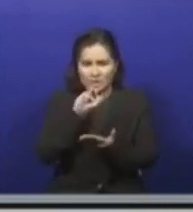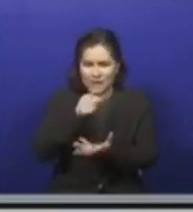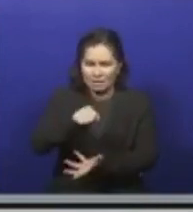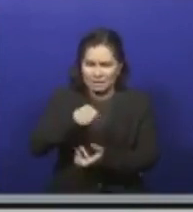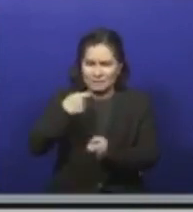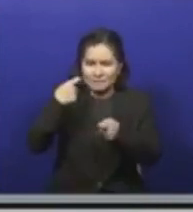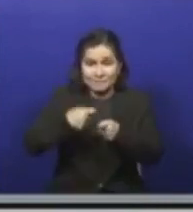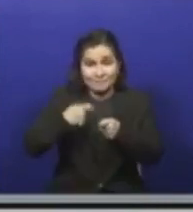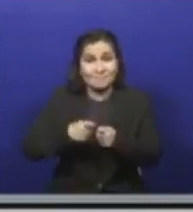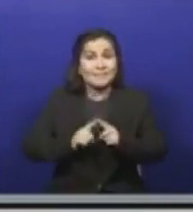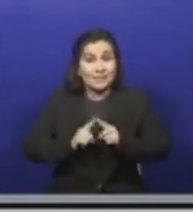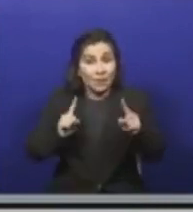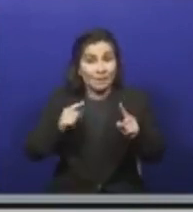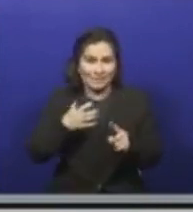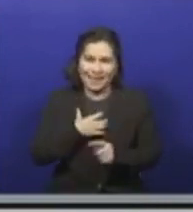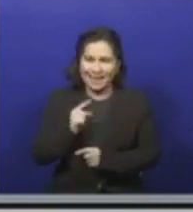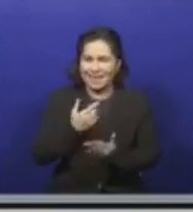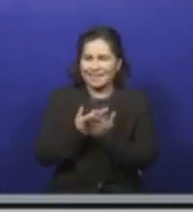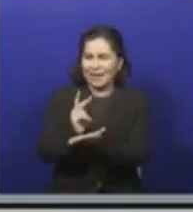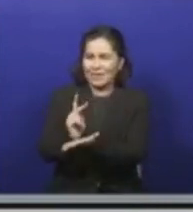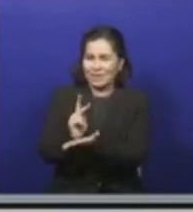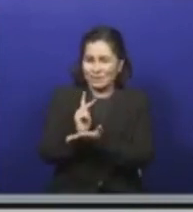ยังไม่มีเลยแต่กลับออกไปกู้เงิน